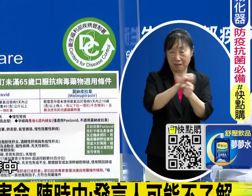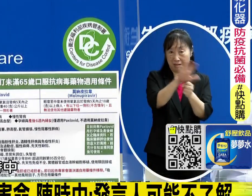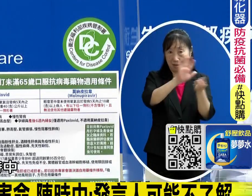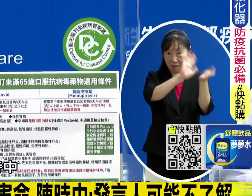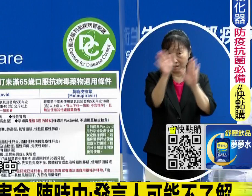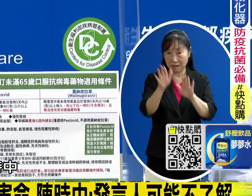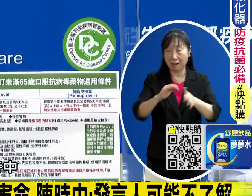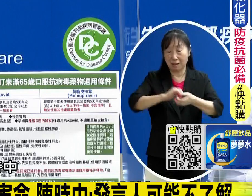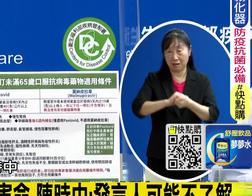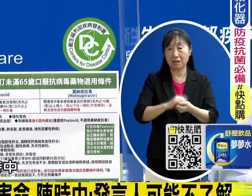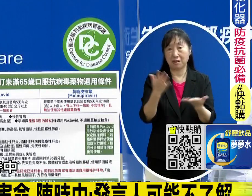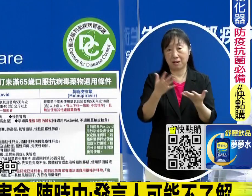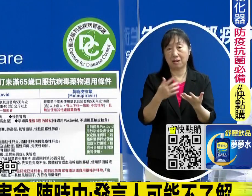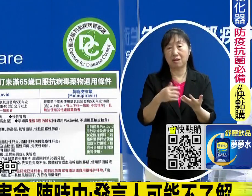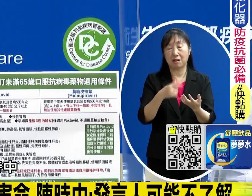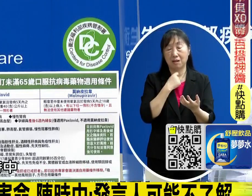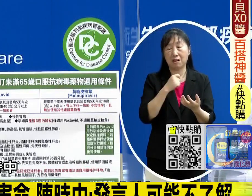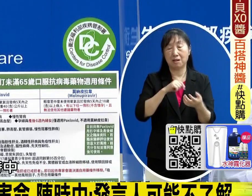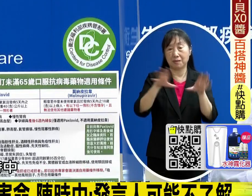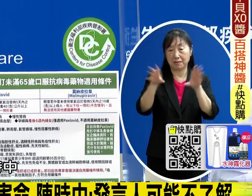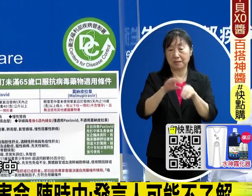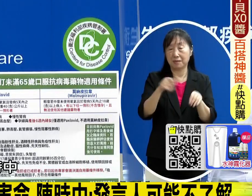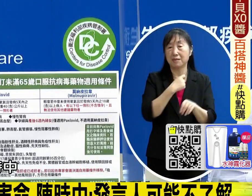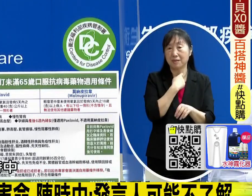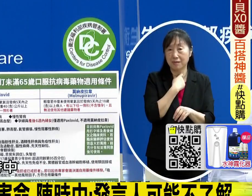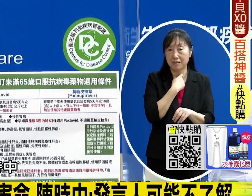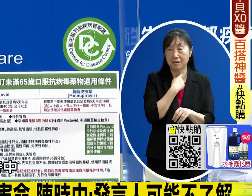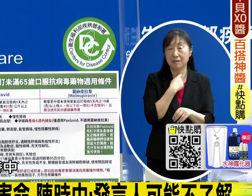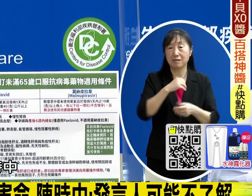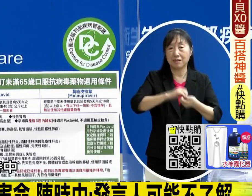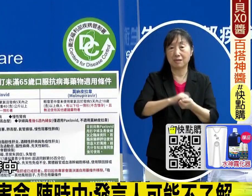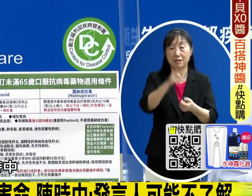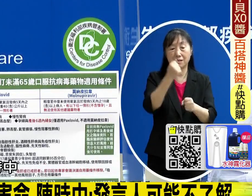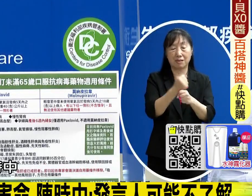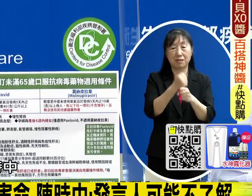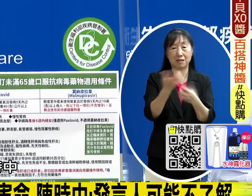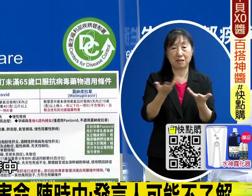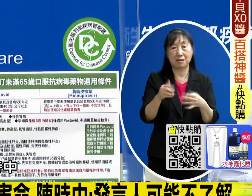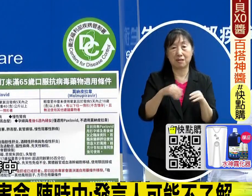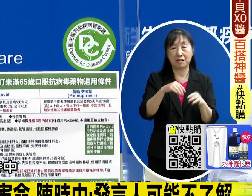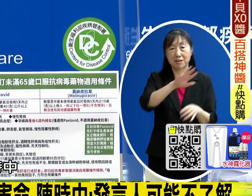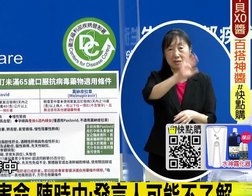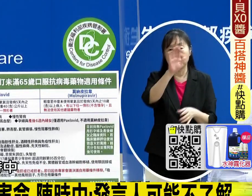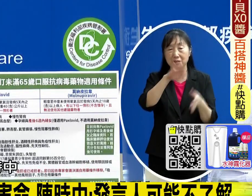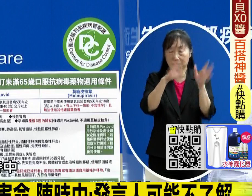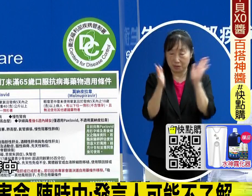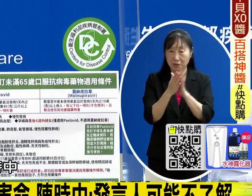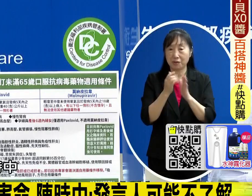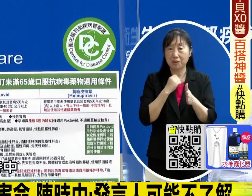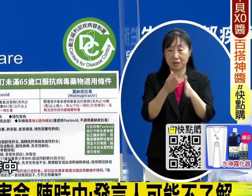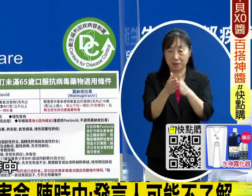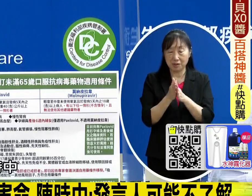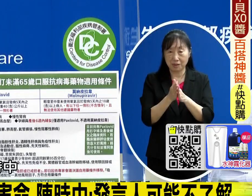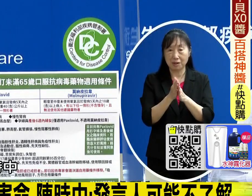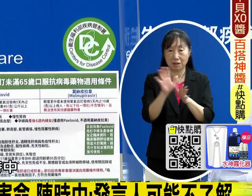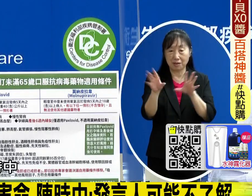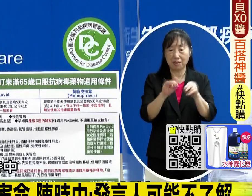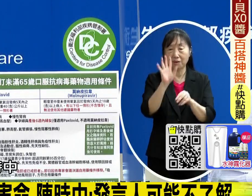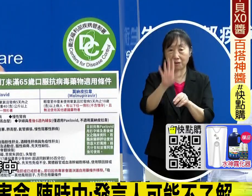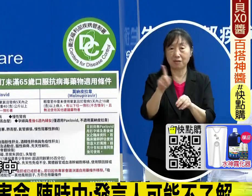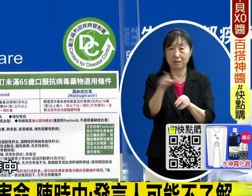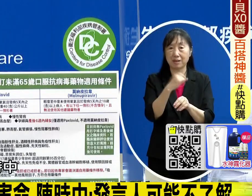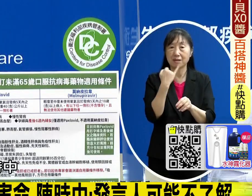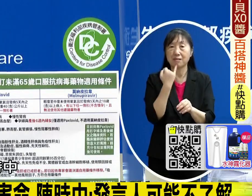学模型了哈，大家都有一定的模式在做一个预估。好，那我们这边也透过疫情